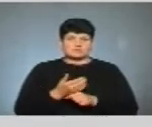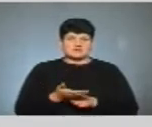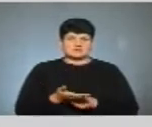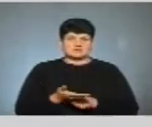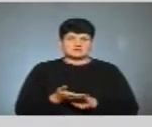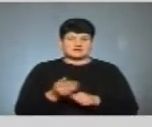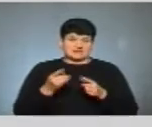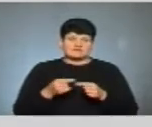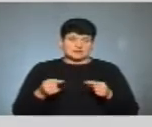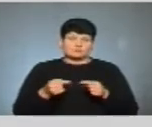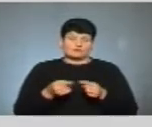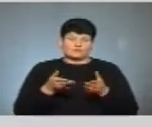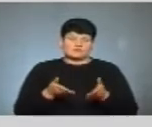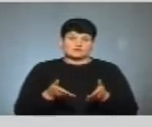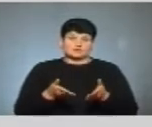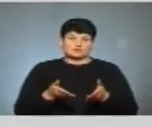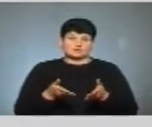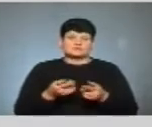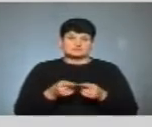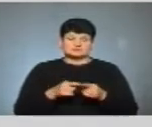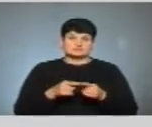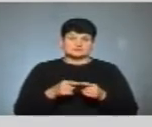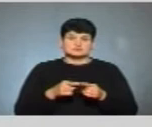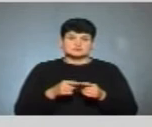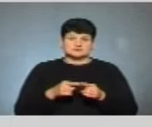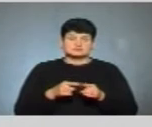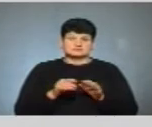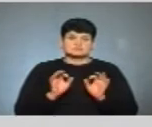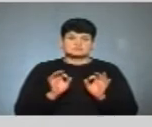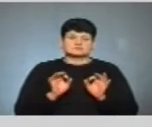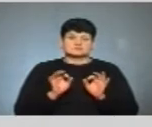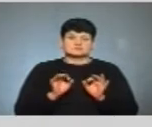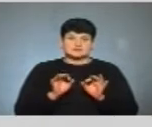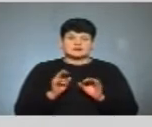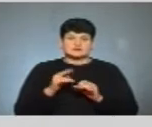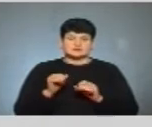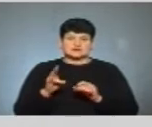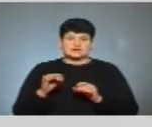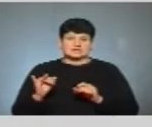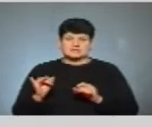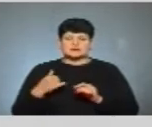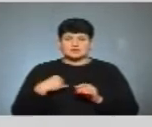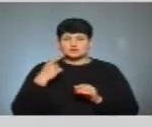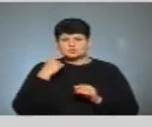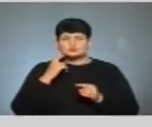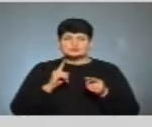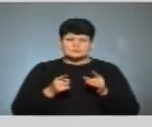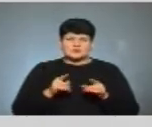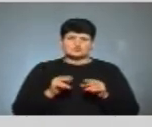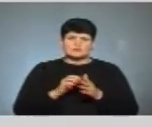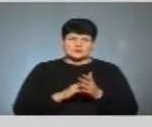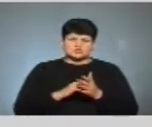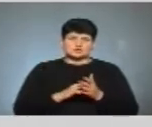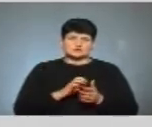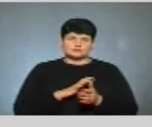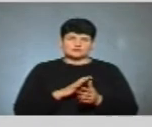І, відповідно, отут, ну, ці корелюють дані досить стійкі. Ну, думаю, що справжньою причиною це,